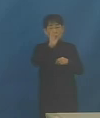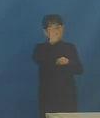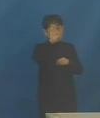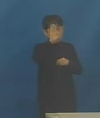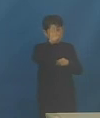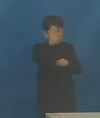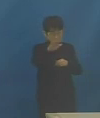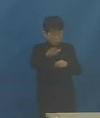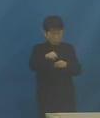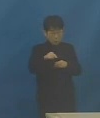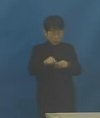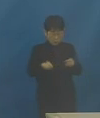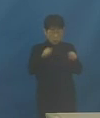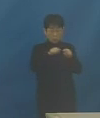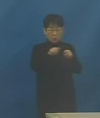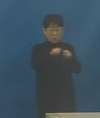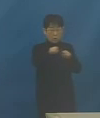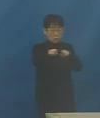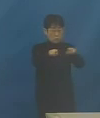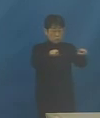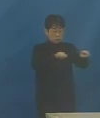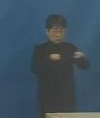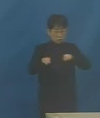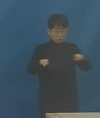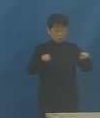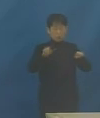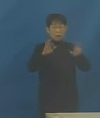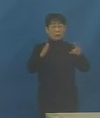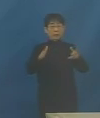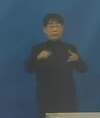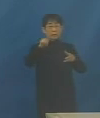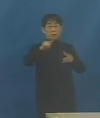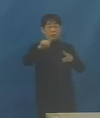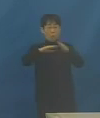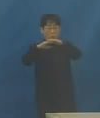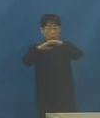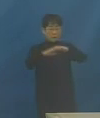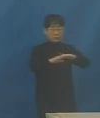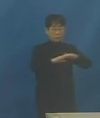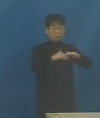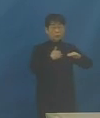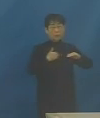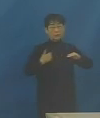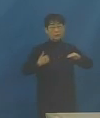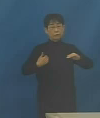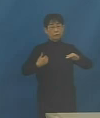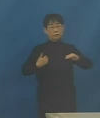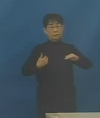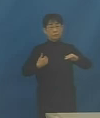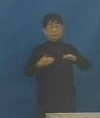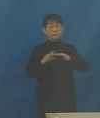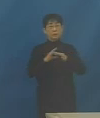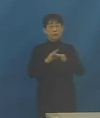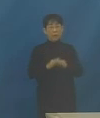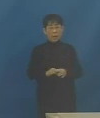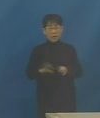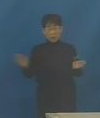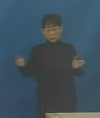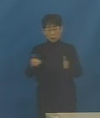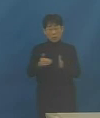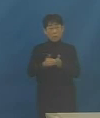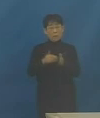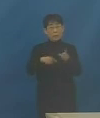あの線が広がっていくそのあの広がりを抑えることができますので実は従来以上に